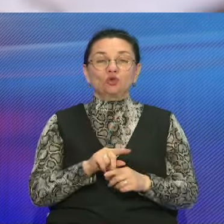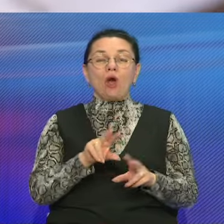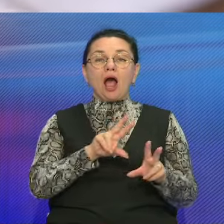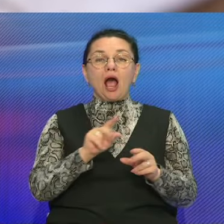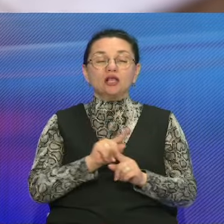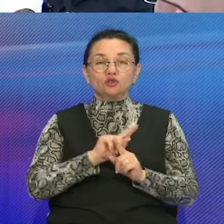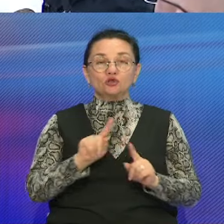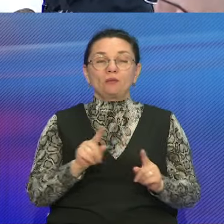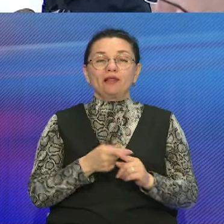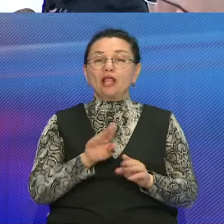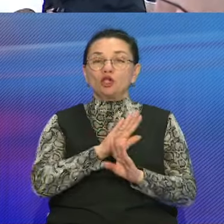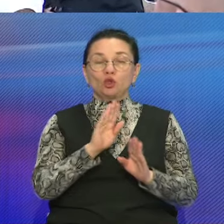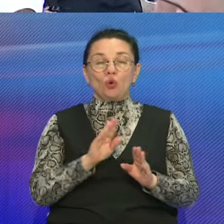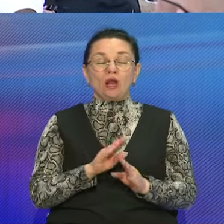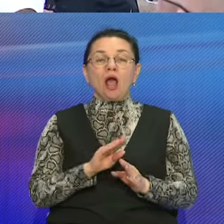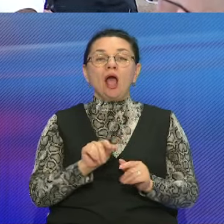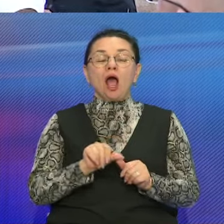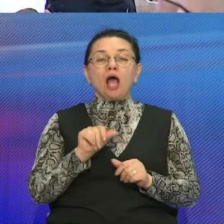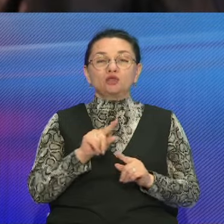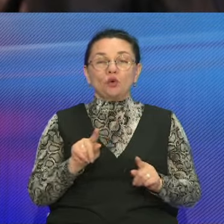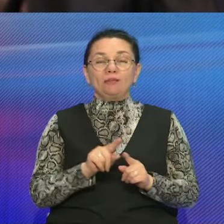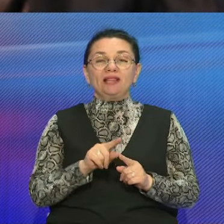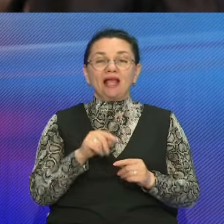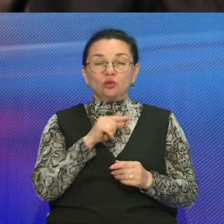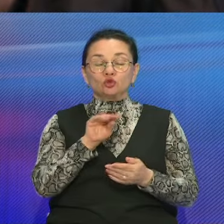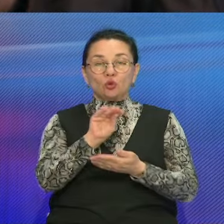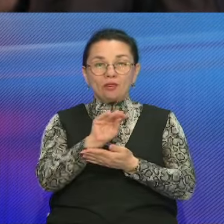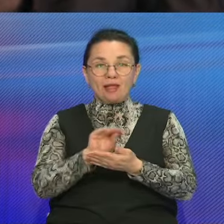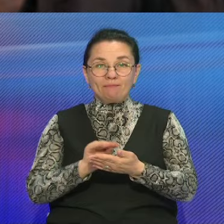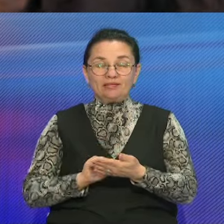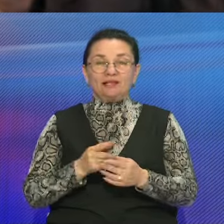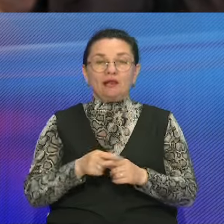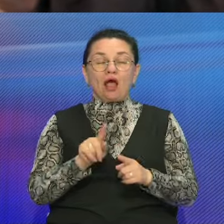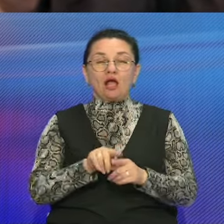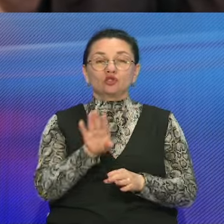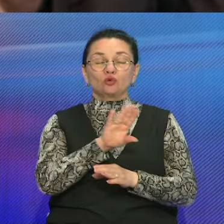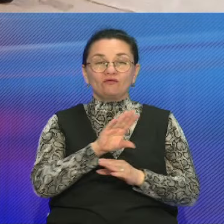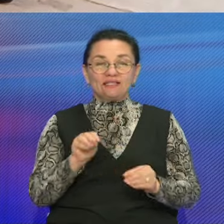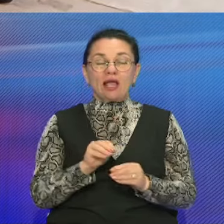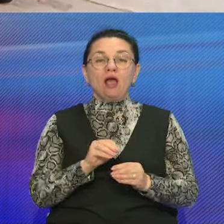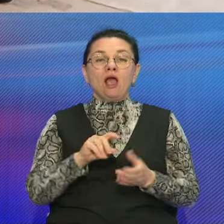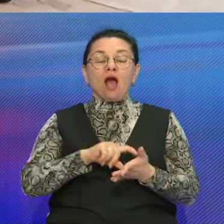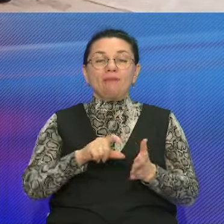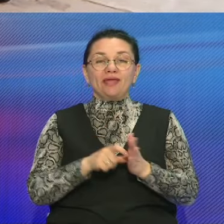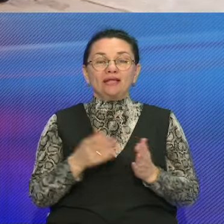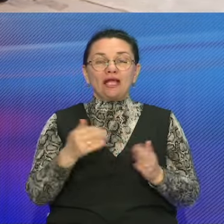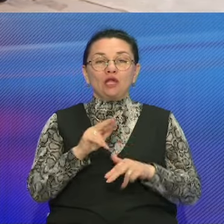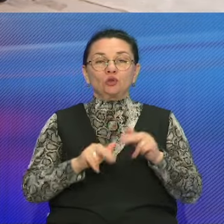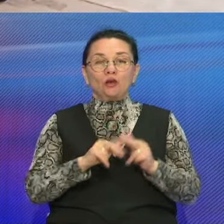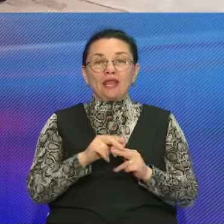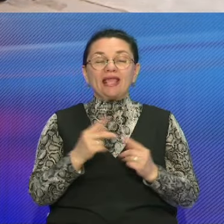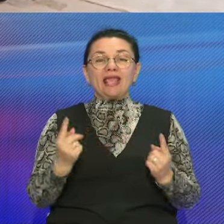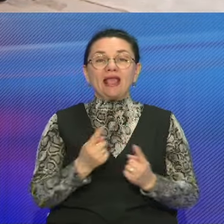нащадкам заявляется не только смешанный у капсуле текст, а и все те шматликие объекты, створенные, побудованные и модернизованные за